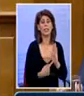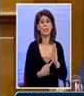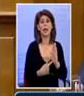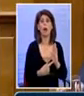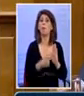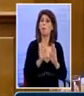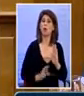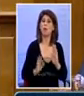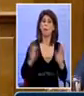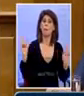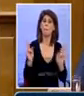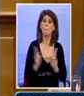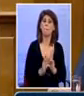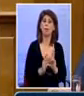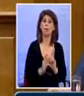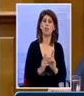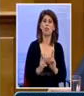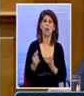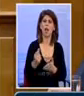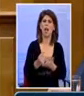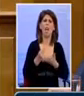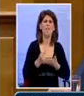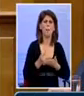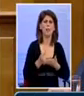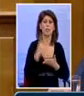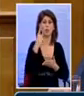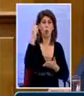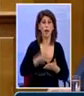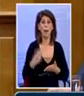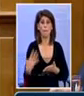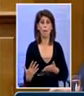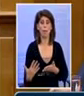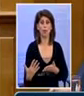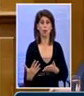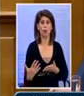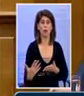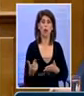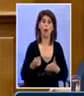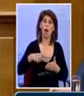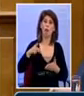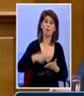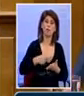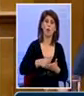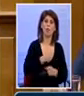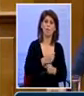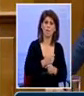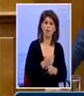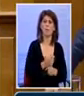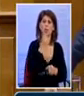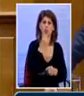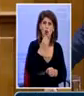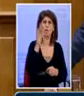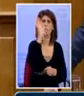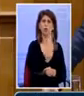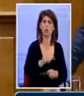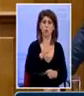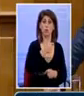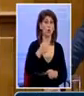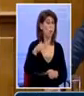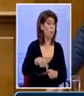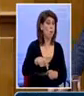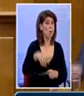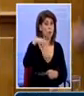ΕΦΑΠΑΞ στο 1/5 αυτό που είναι σήμερα. Αύξηση του φόρου προστέμενης αξίας στα φάρμακα, στα τρόφιμα, στον τουρισμό, στο μόνο κομμάτι